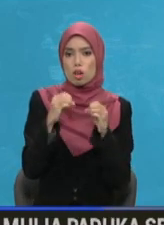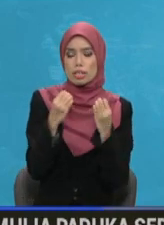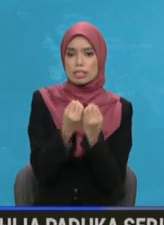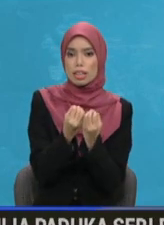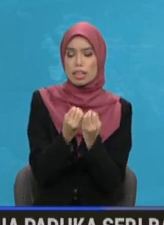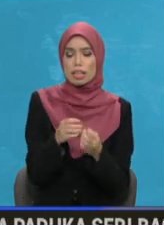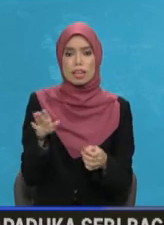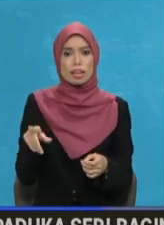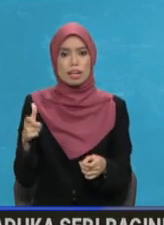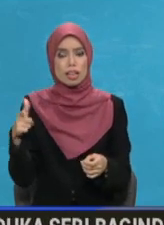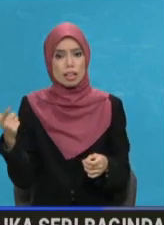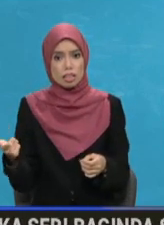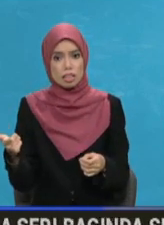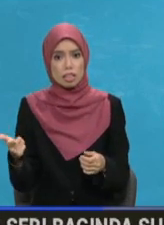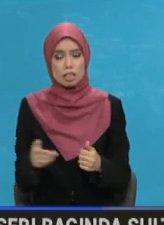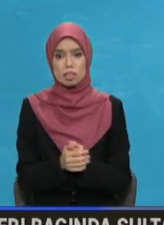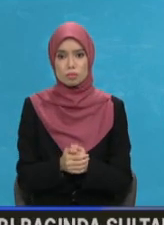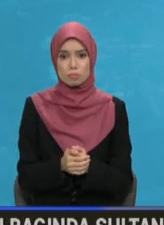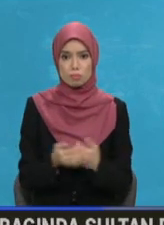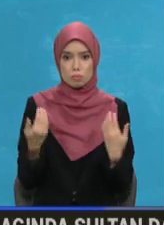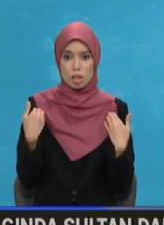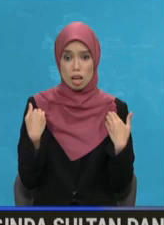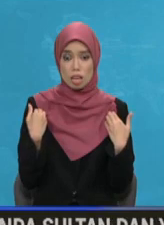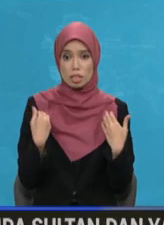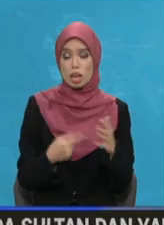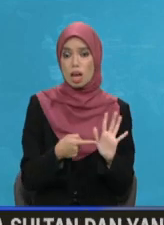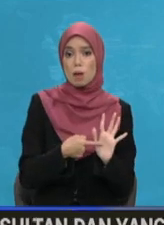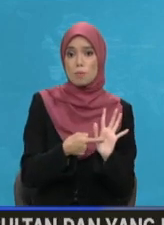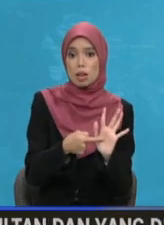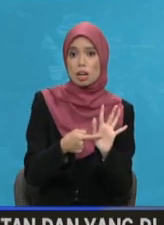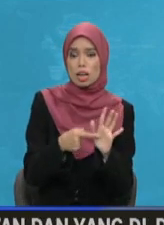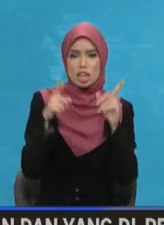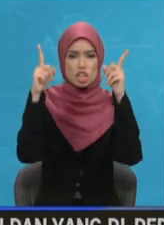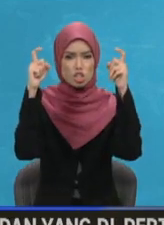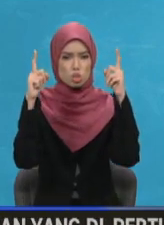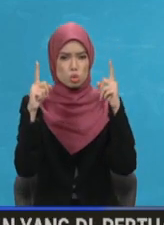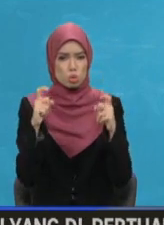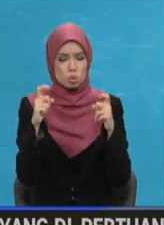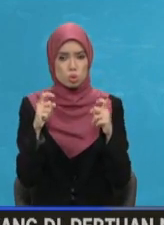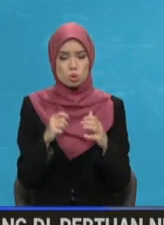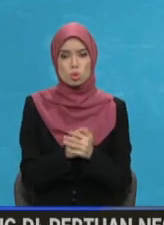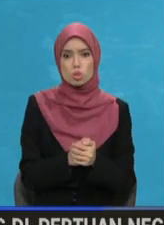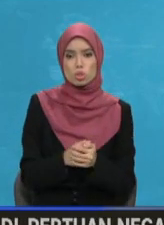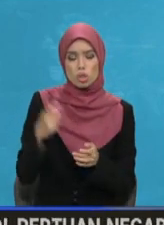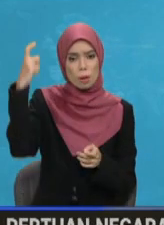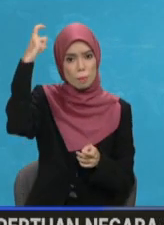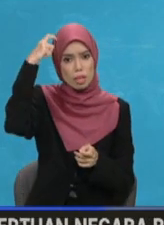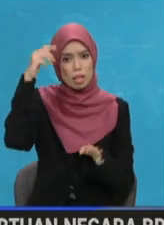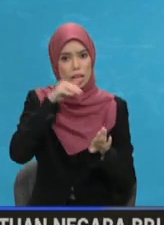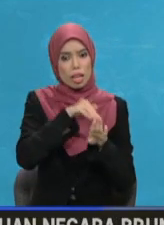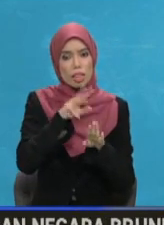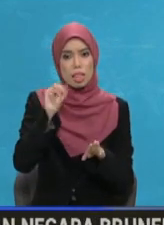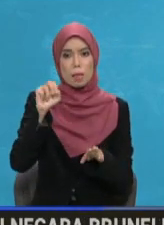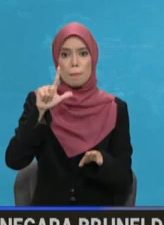badan bukan kerajaan sehubungan itu pameran mengenai isu kesehatan mental berlangsung di pusat membeli belah